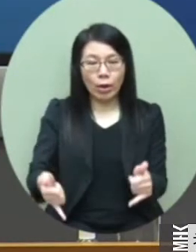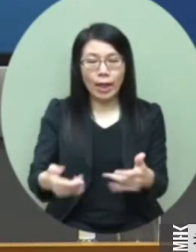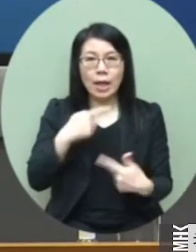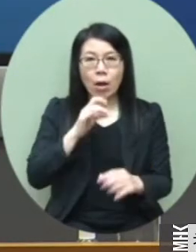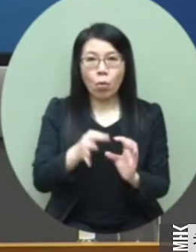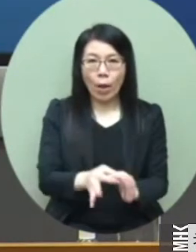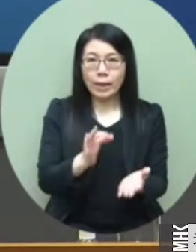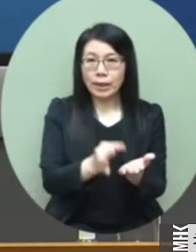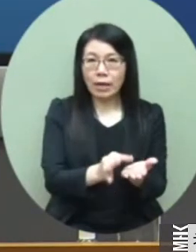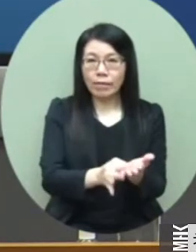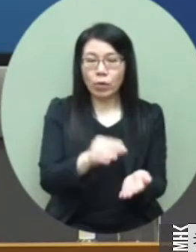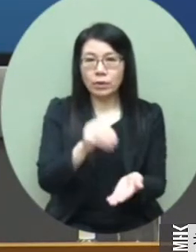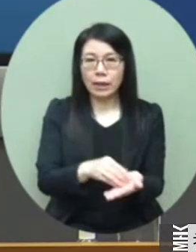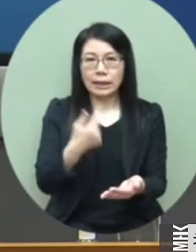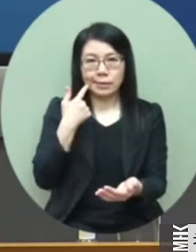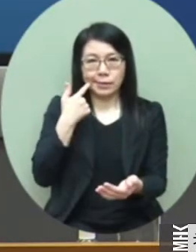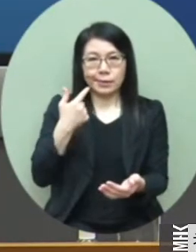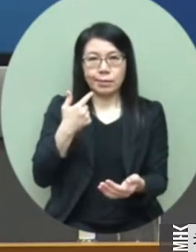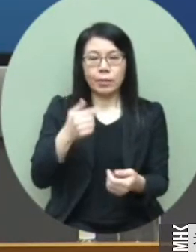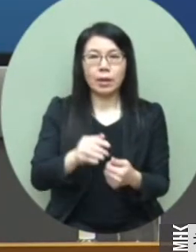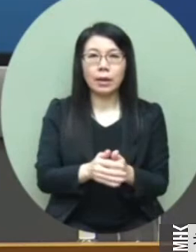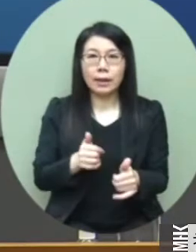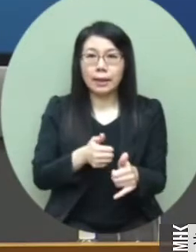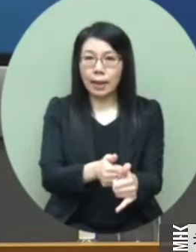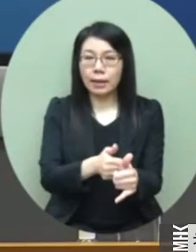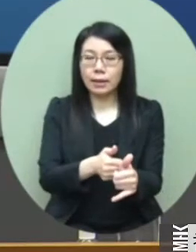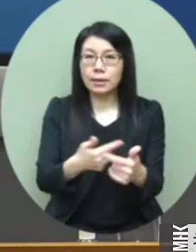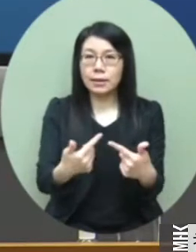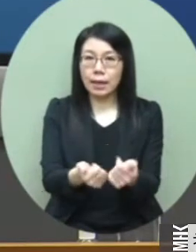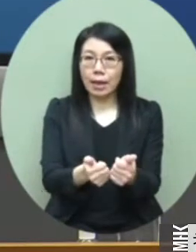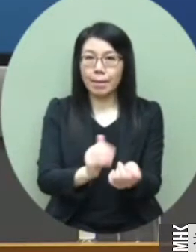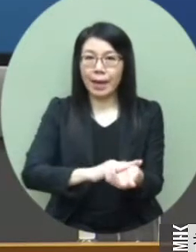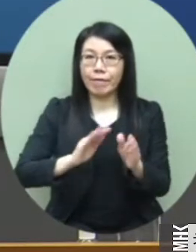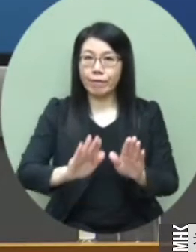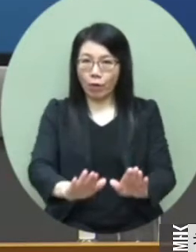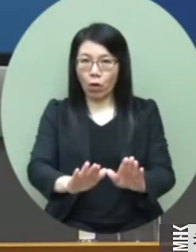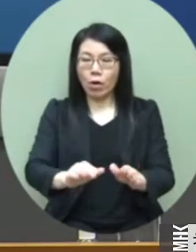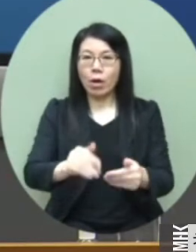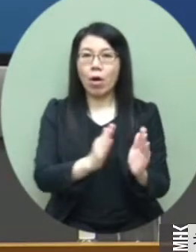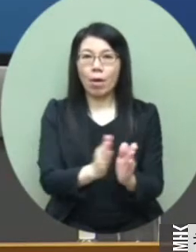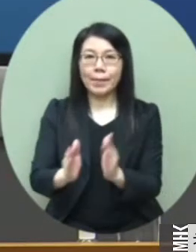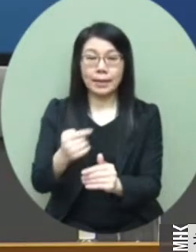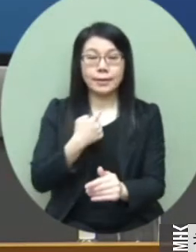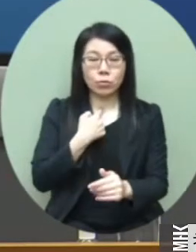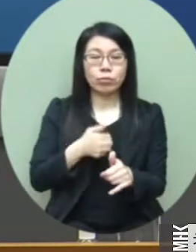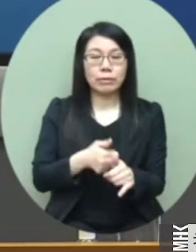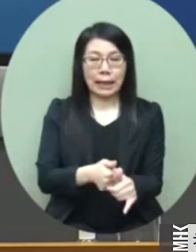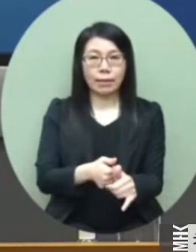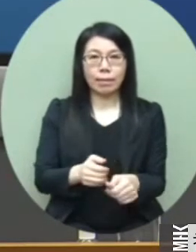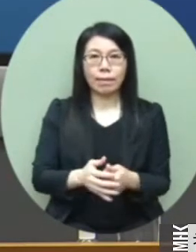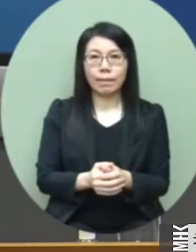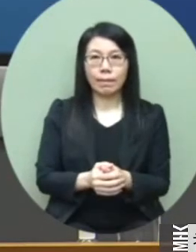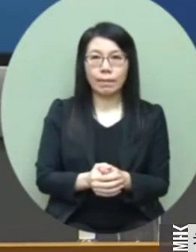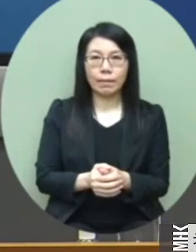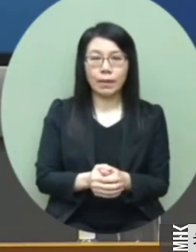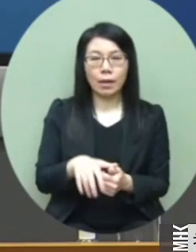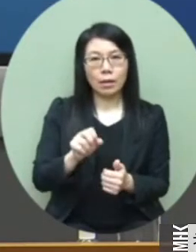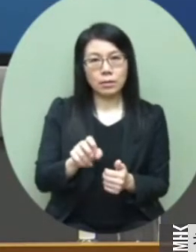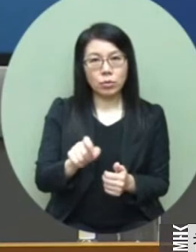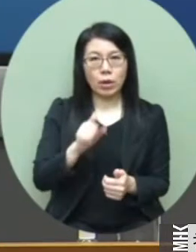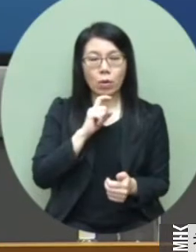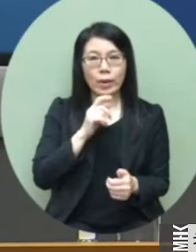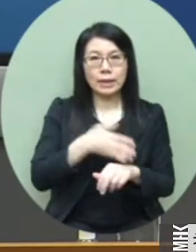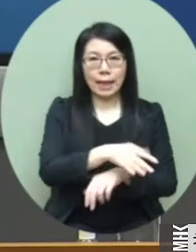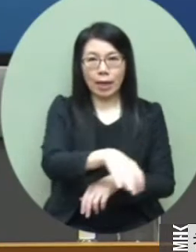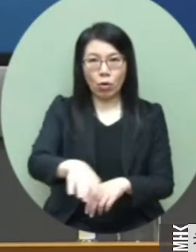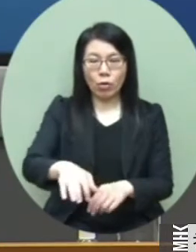處所咧亦都係必須嚴格咁去遵守適用嘅防疫抗疫嘅安排，從而咧係維持我哋社